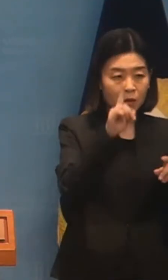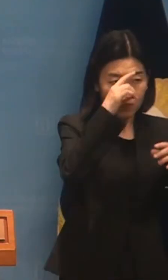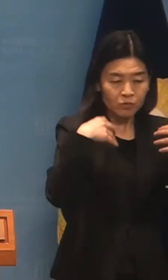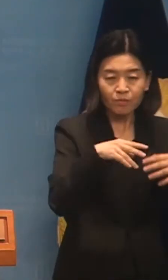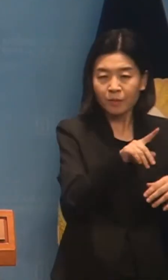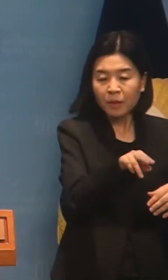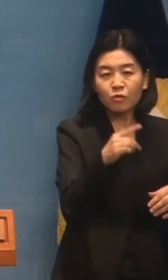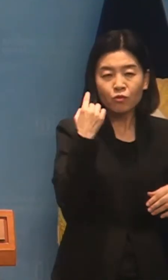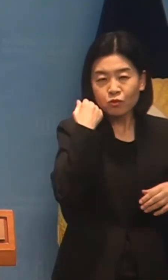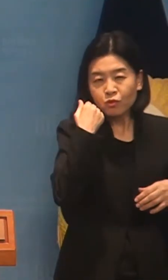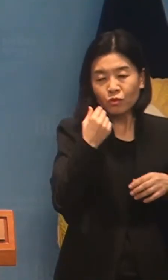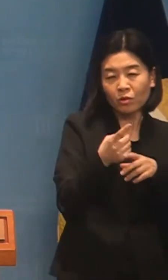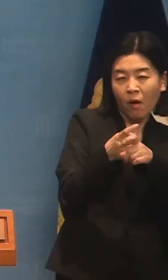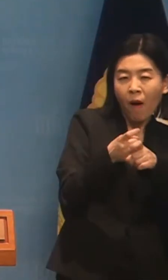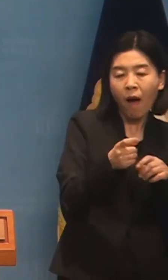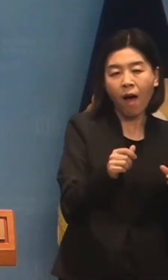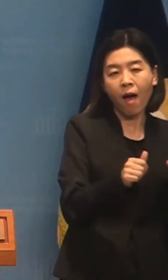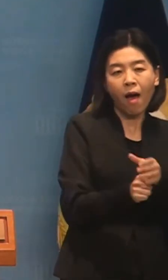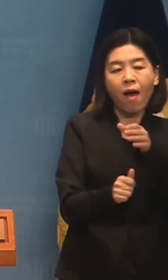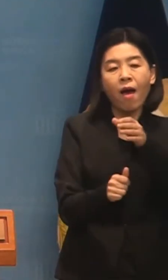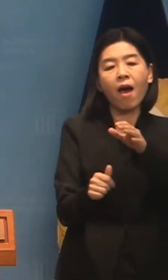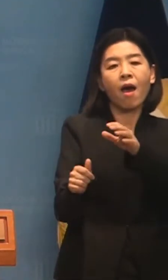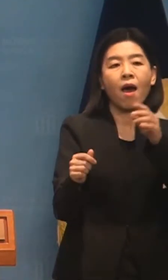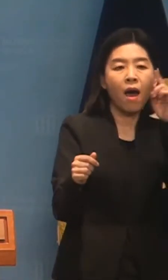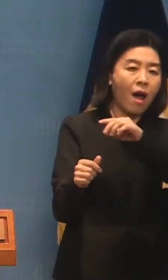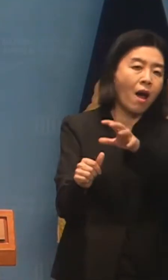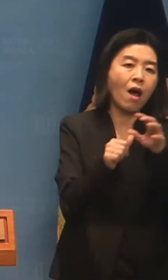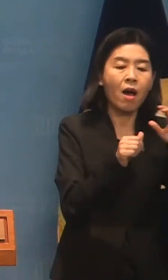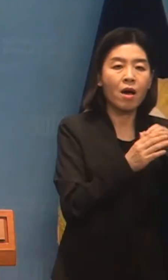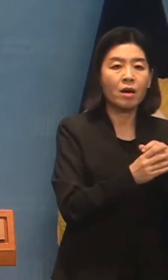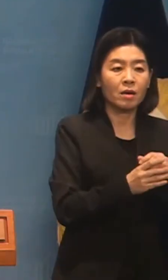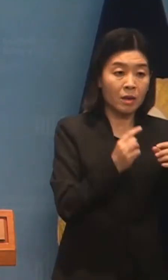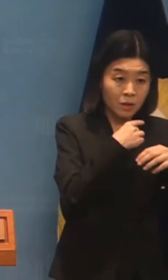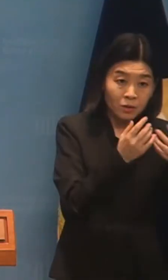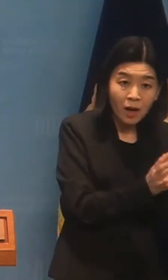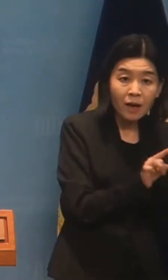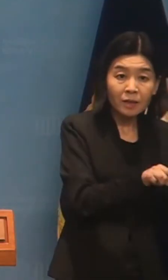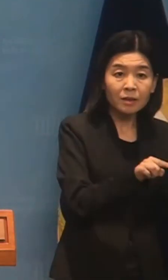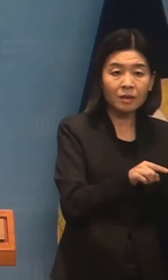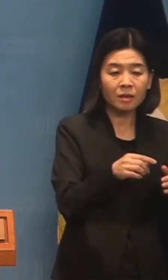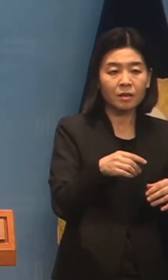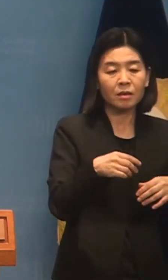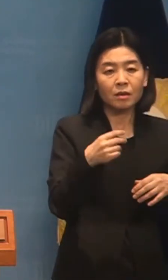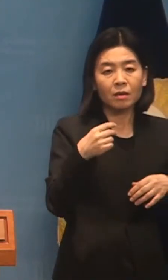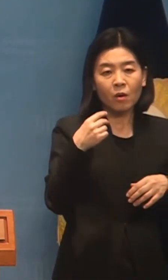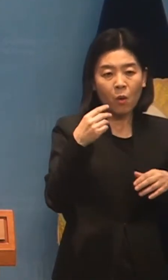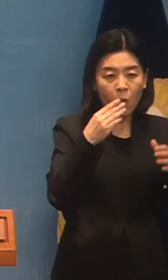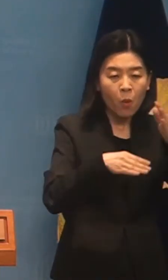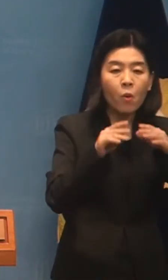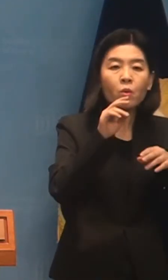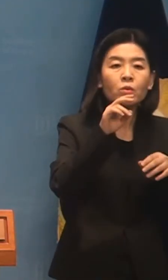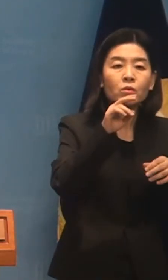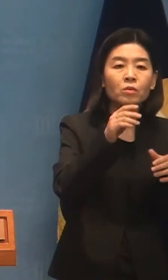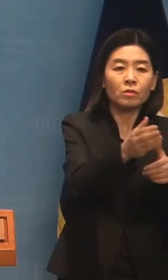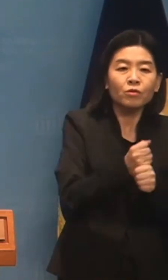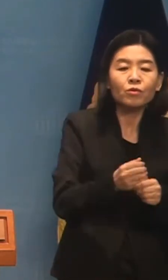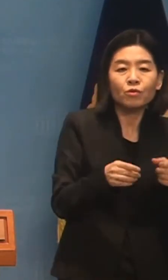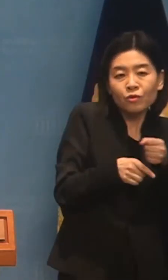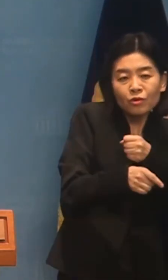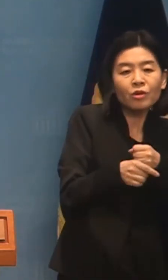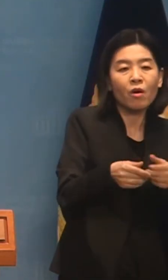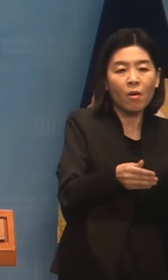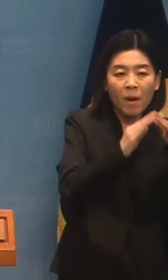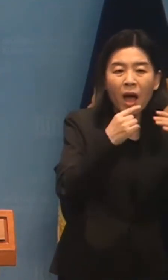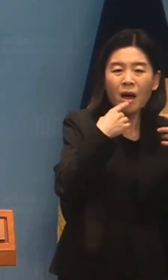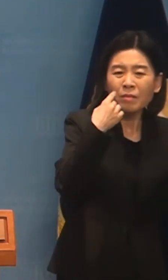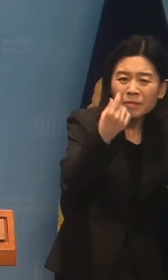제거하는 칼로 악용했습니다. 민주당이 만들어 정치 수사 도구로 쓰는 공수처와 판박이라고